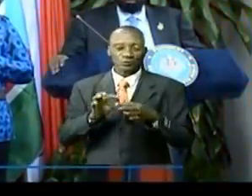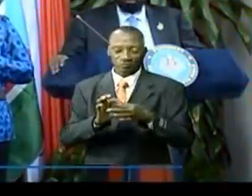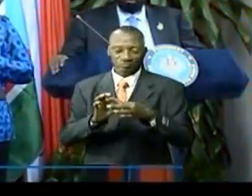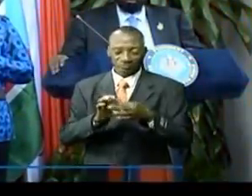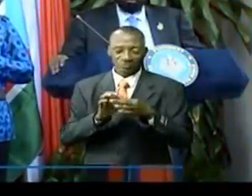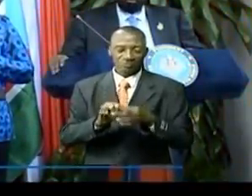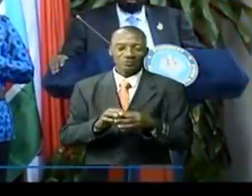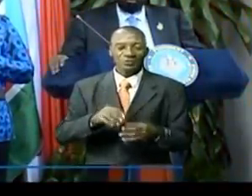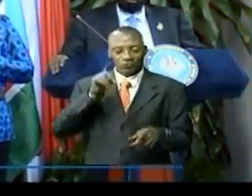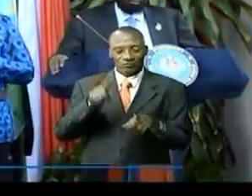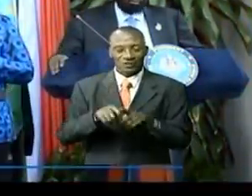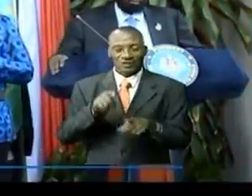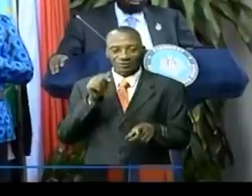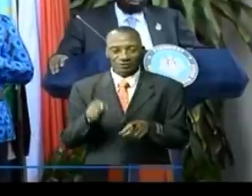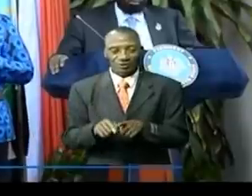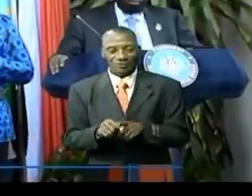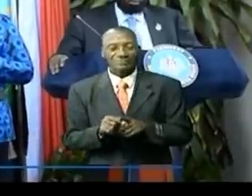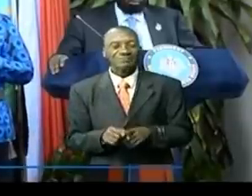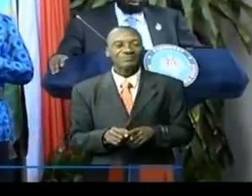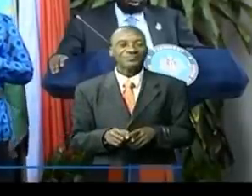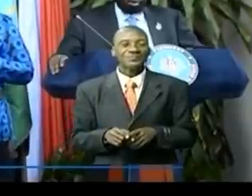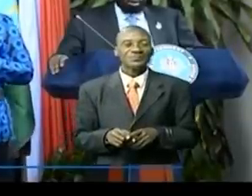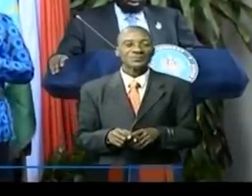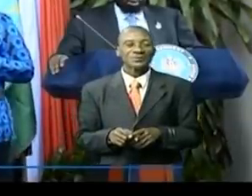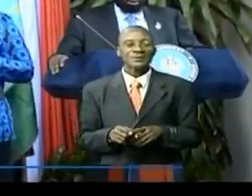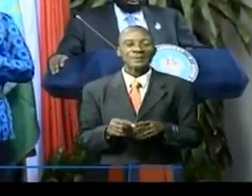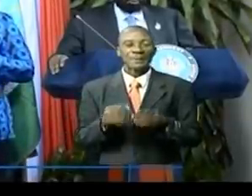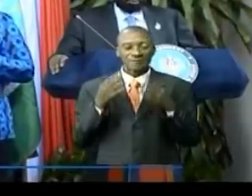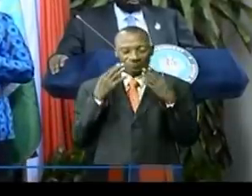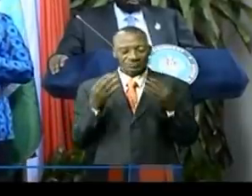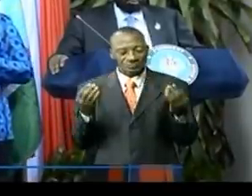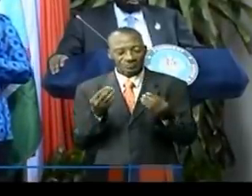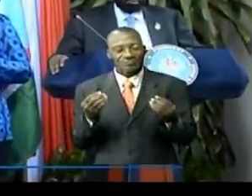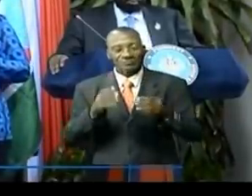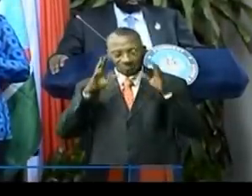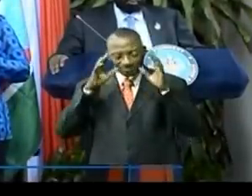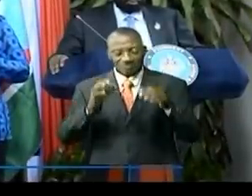l'océan Atlantique. Nous avons également échangé sur